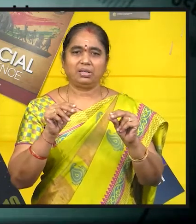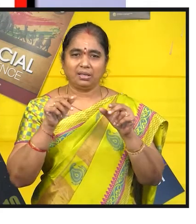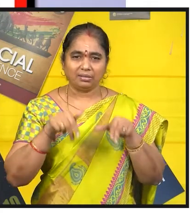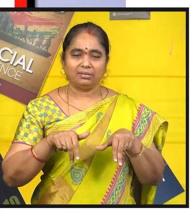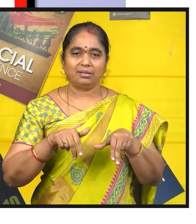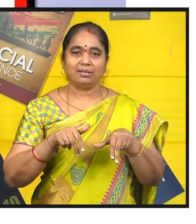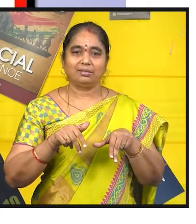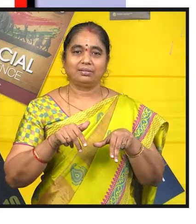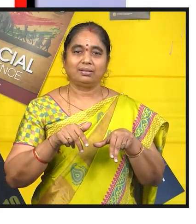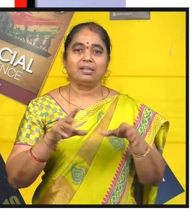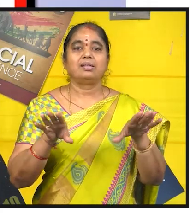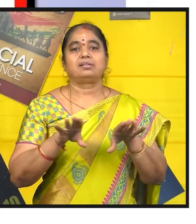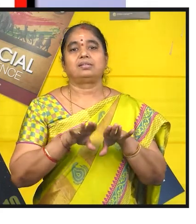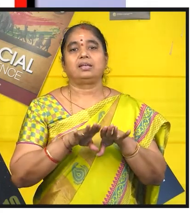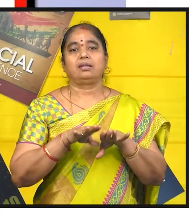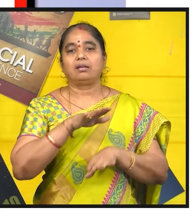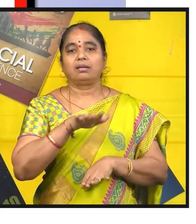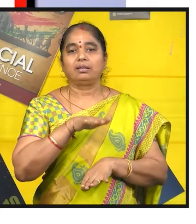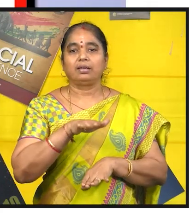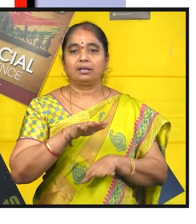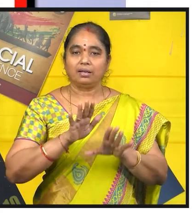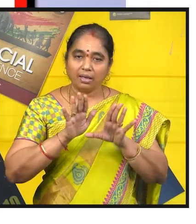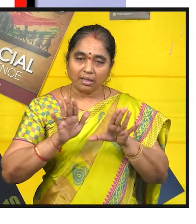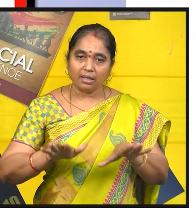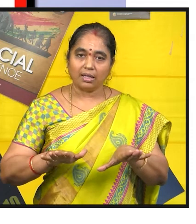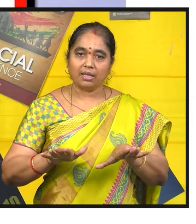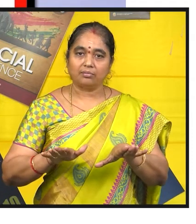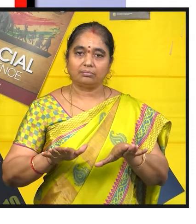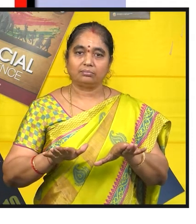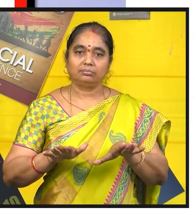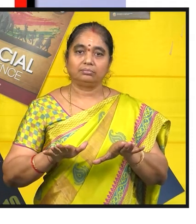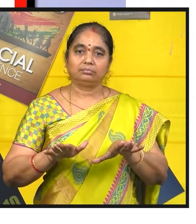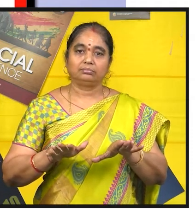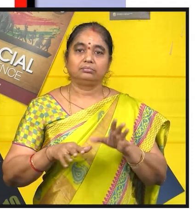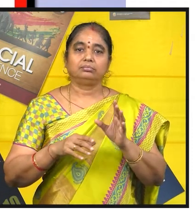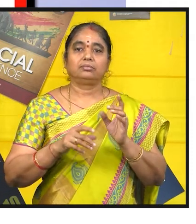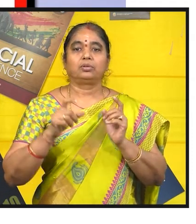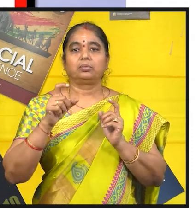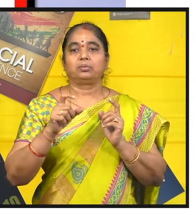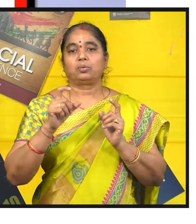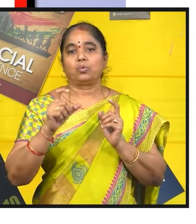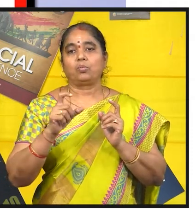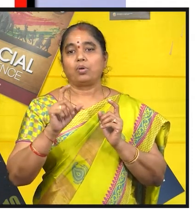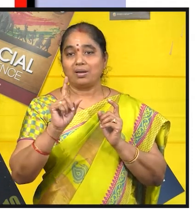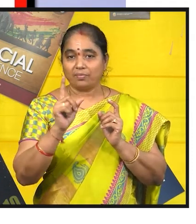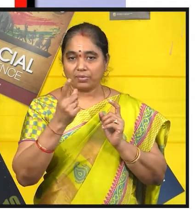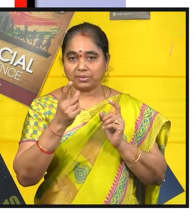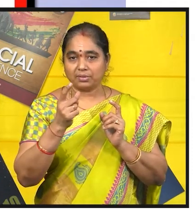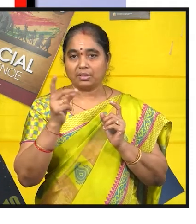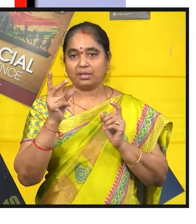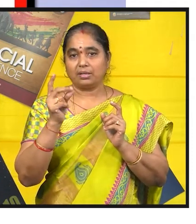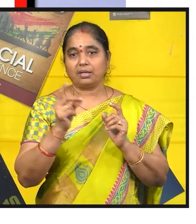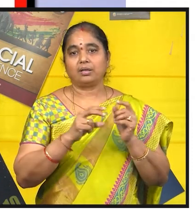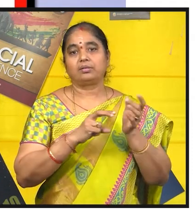பார்க்குறோம் இதில் அவைகள் சரியான இடங்களில் வைக்கப்படுகிறது. அதாவது கோபால்ட் மொதல் வைக்கிறோம், ரெண்டாவது என்ன